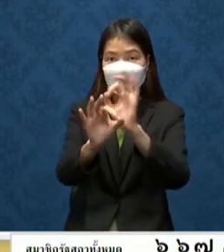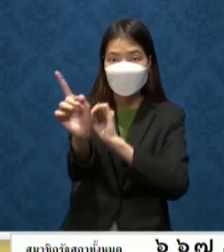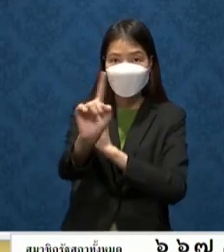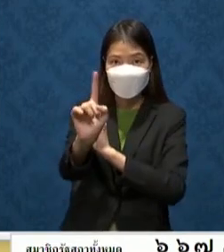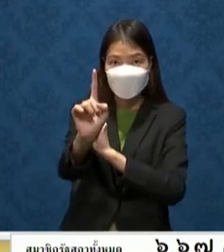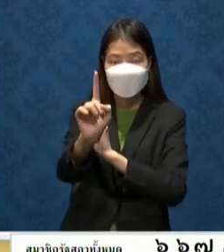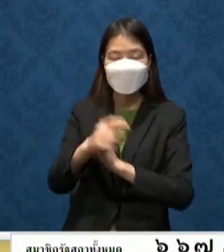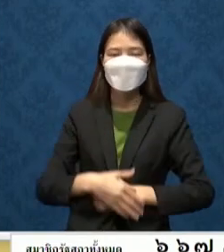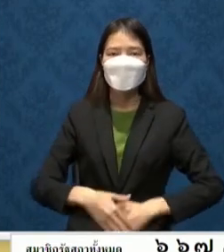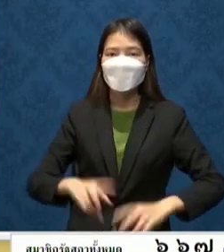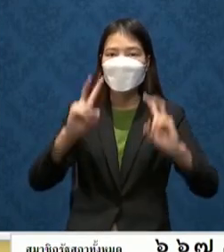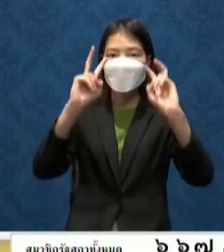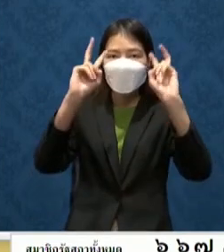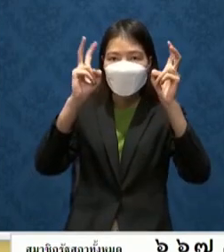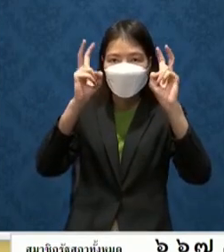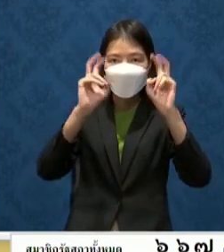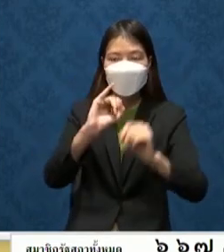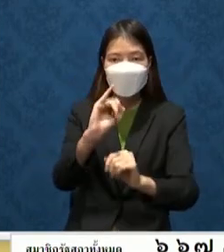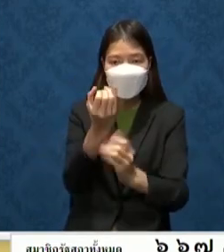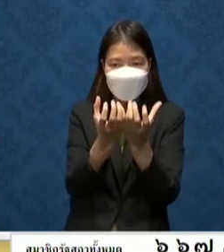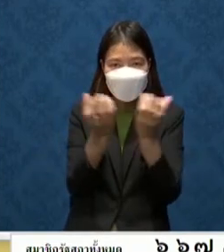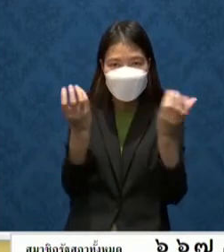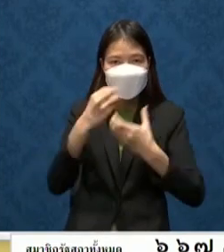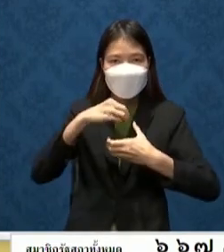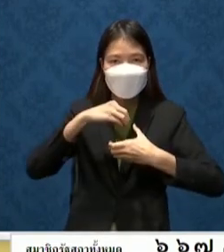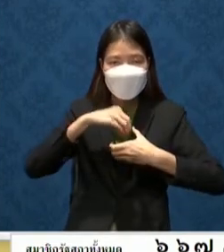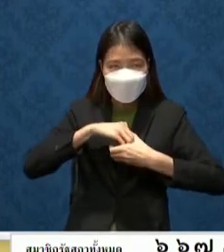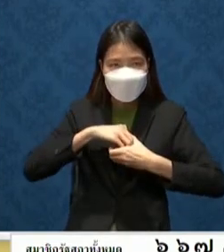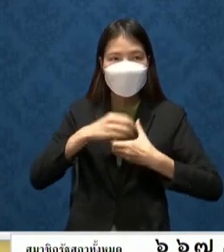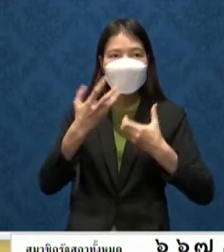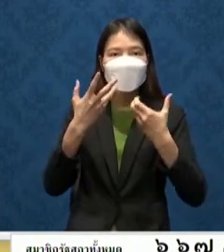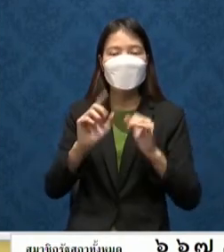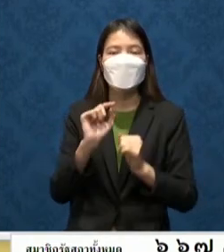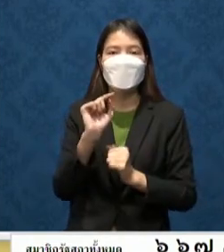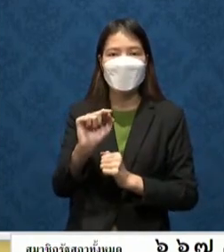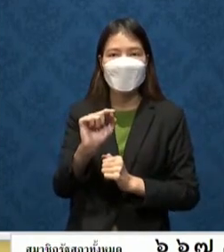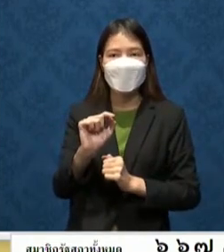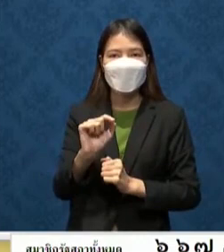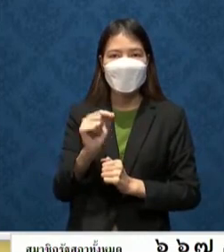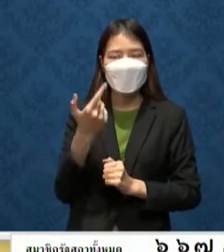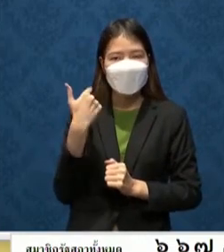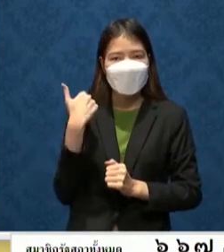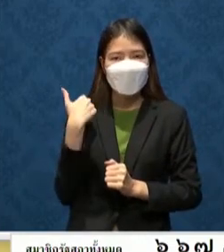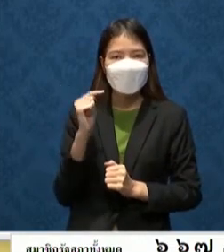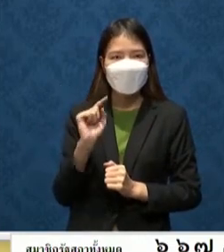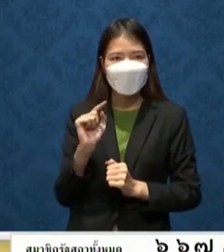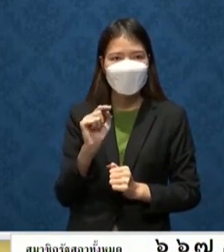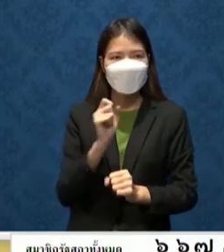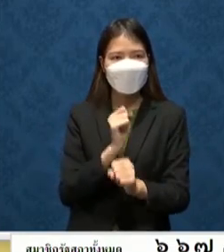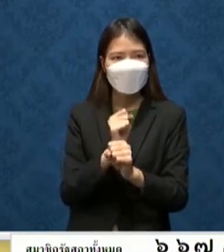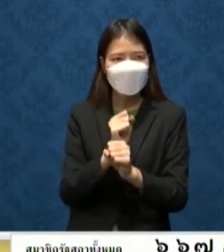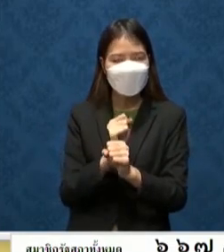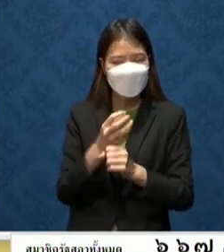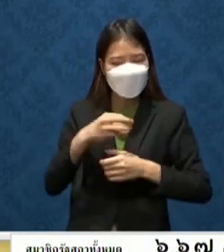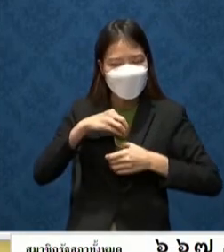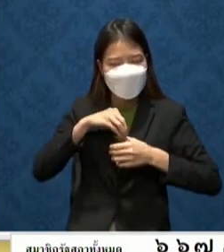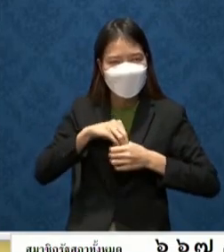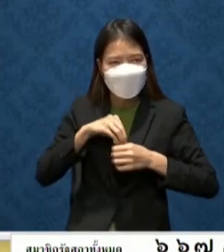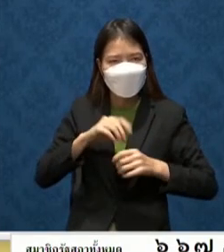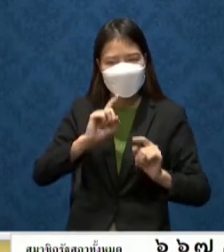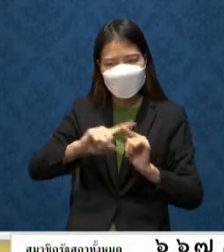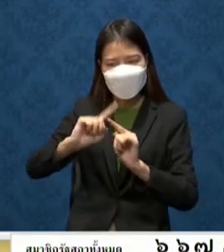็คือในเรื่องของเจรญธมจันยาบัลในเรื่องของคณธรรมต่างๆเหล่าน